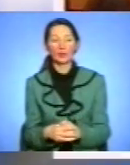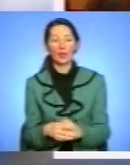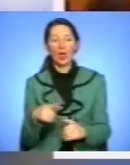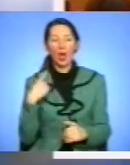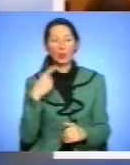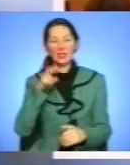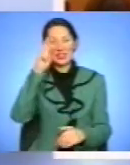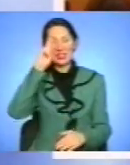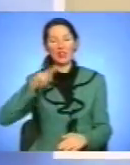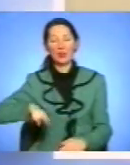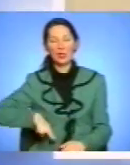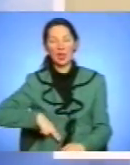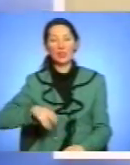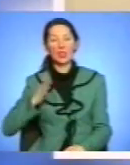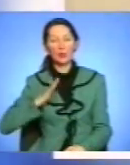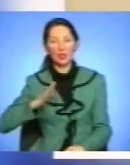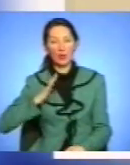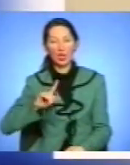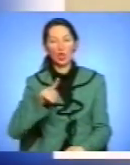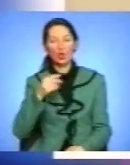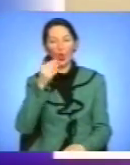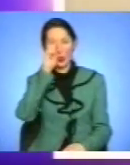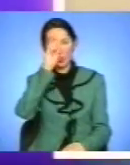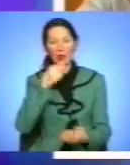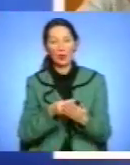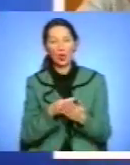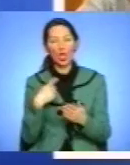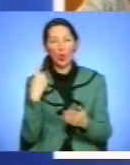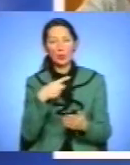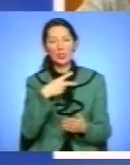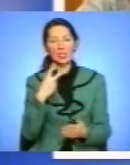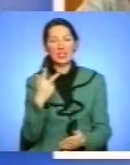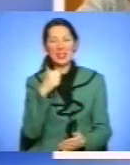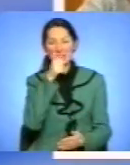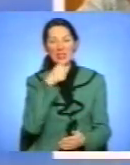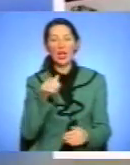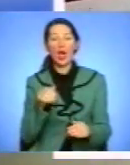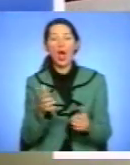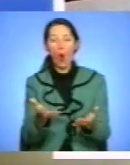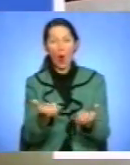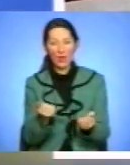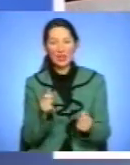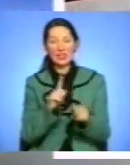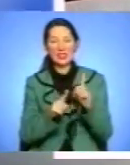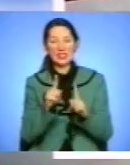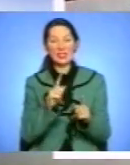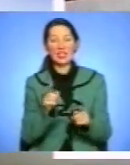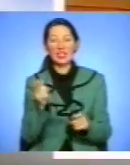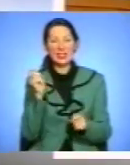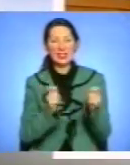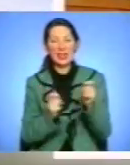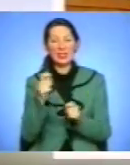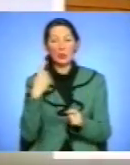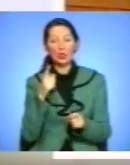Обласні державні адміністрації сподіваються, що бюджет області на 2013 рік ухвалять на засіданні сесії обласної ради,